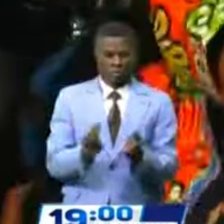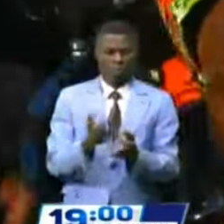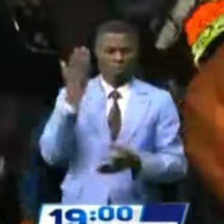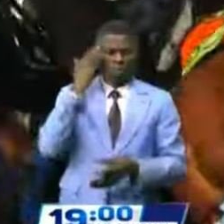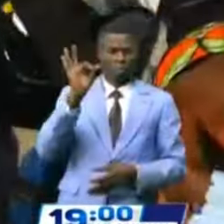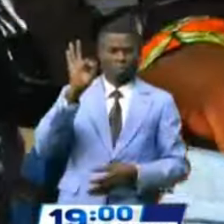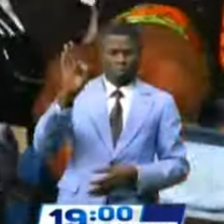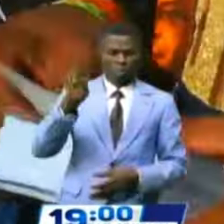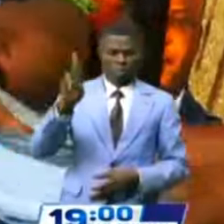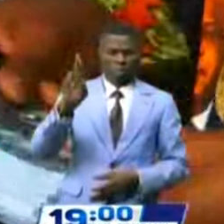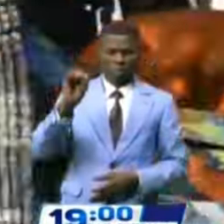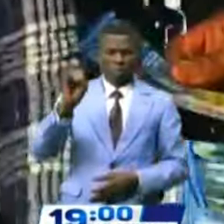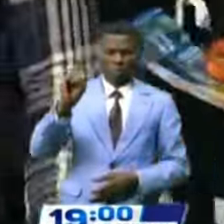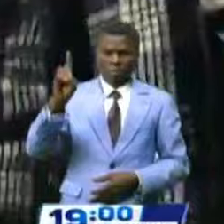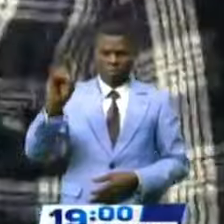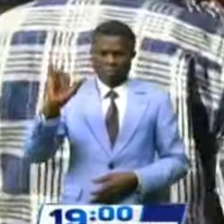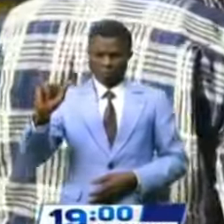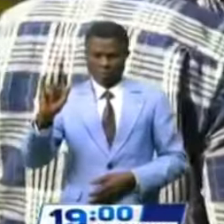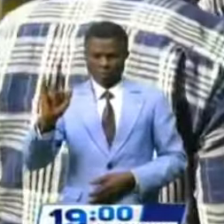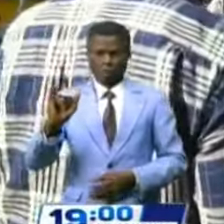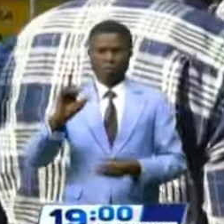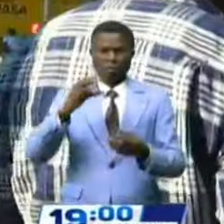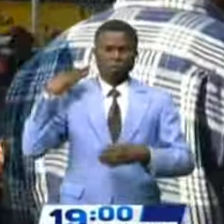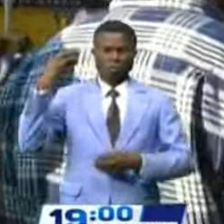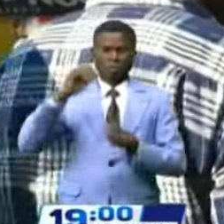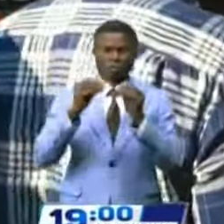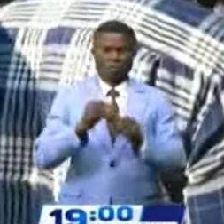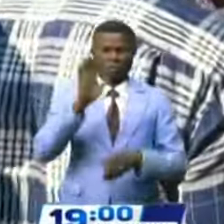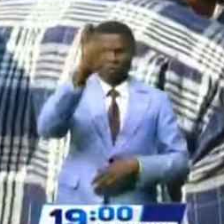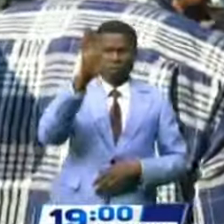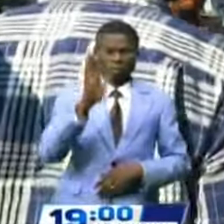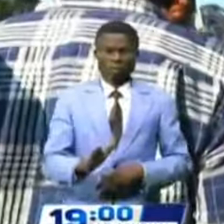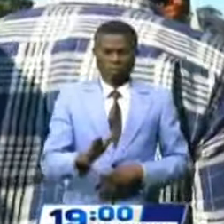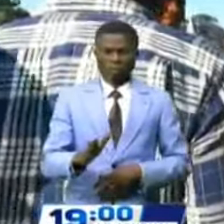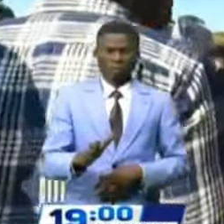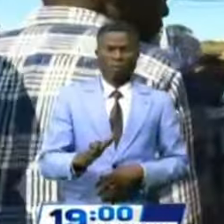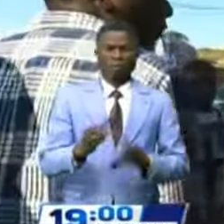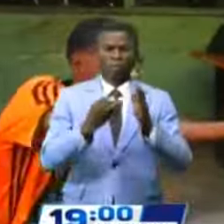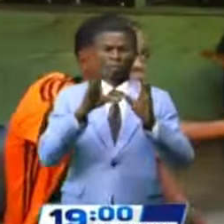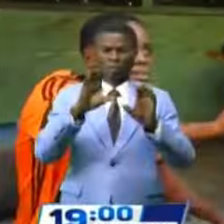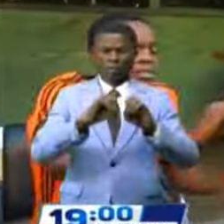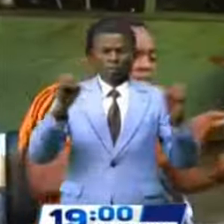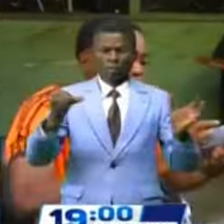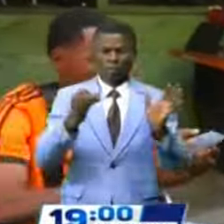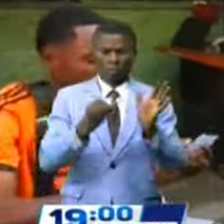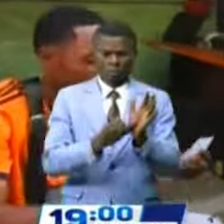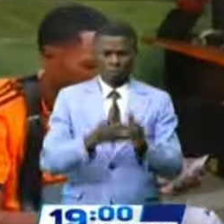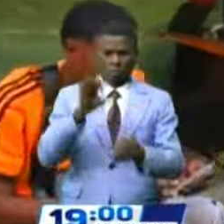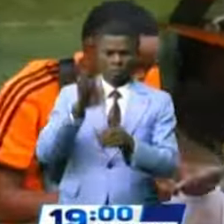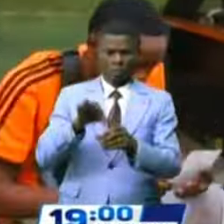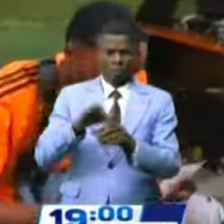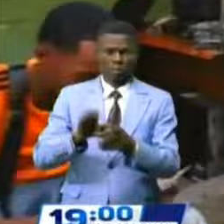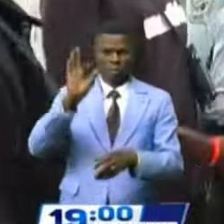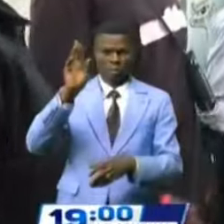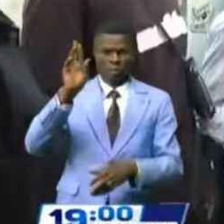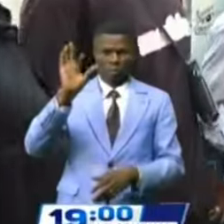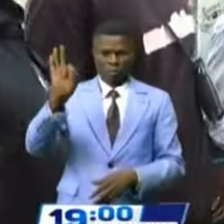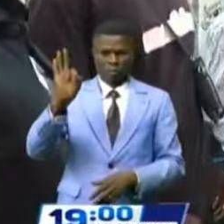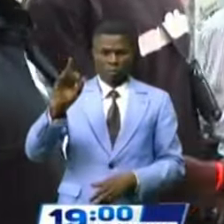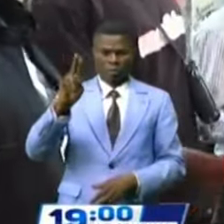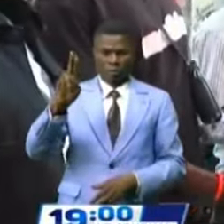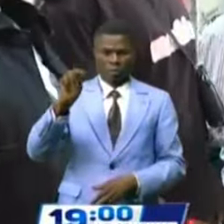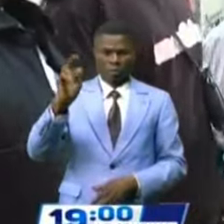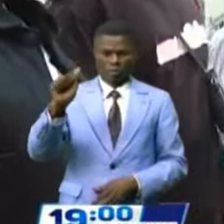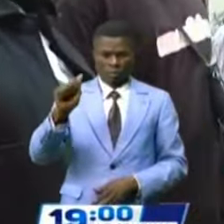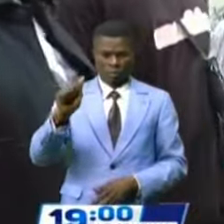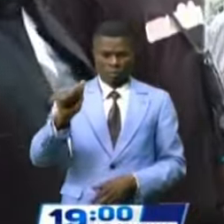Kita Bokoussou, candidat numéro 557 aux législatives, circonscription électorale de la Founa et 109 à